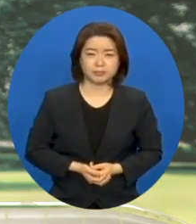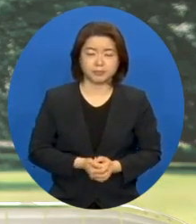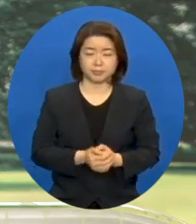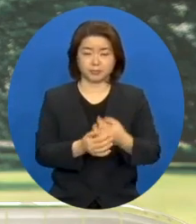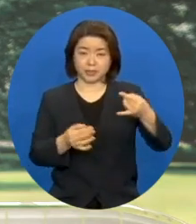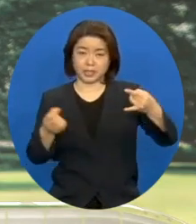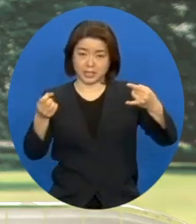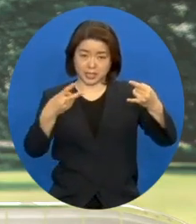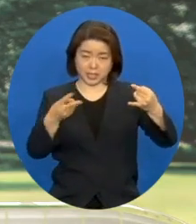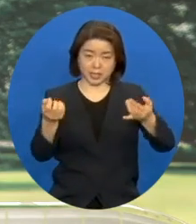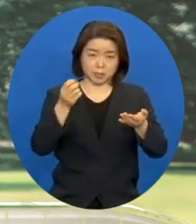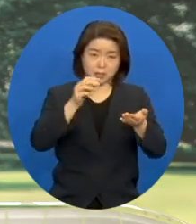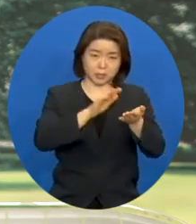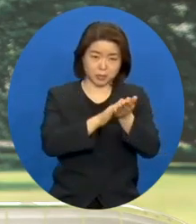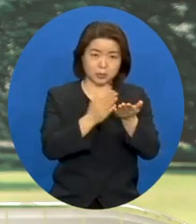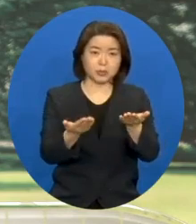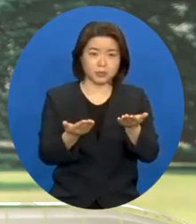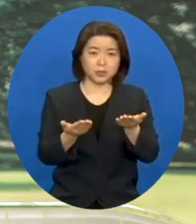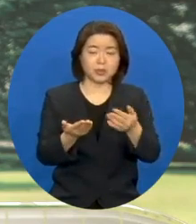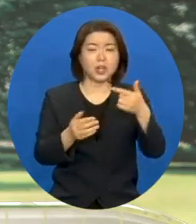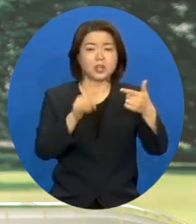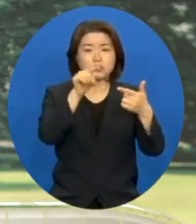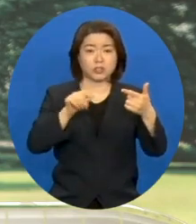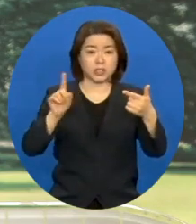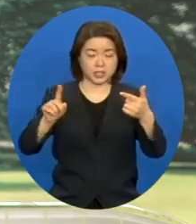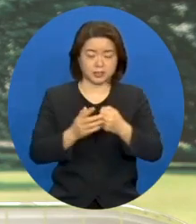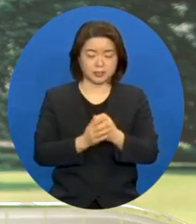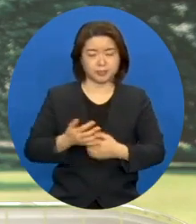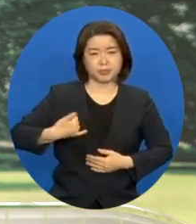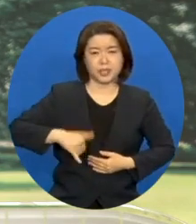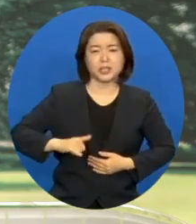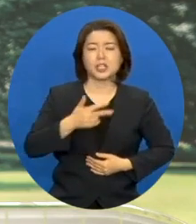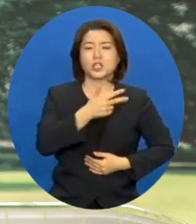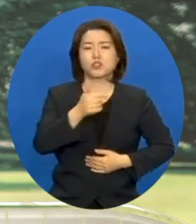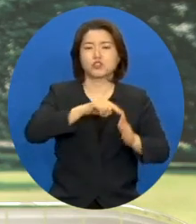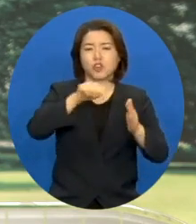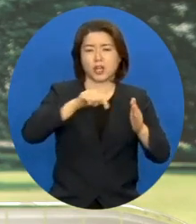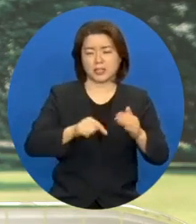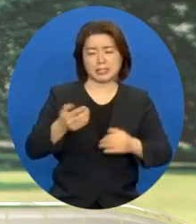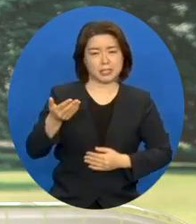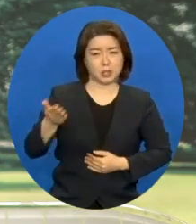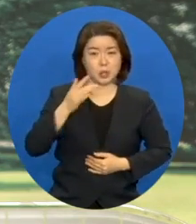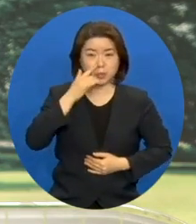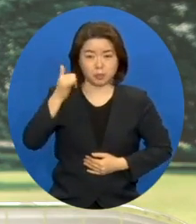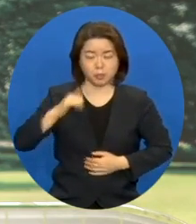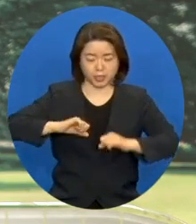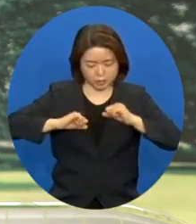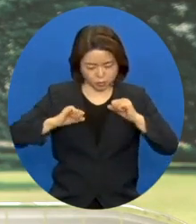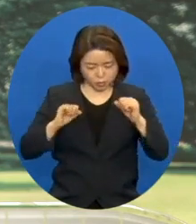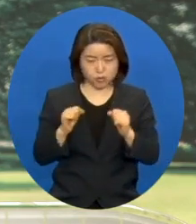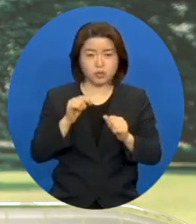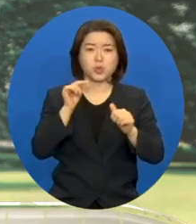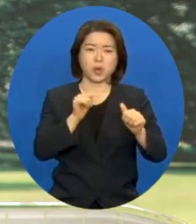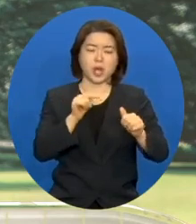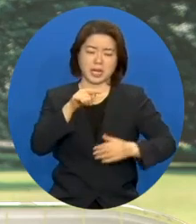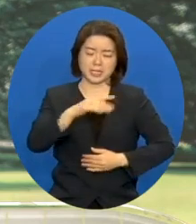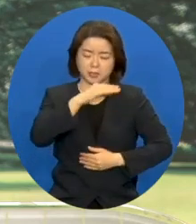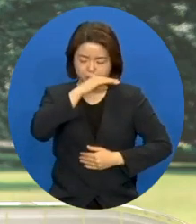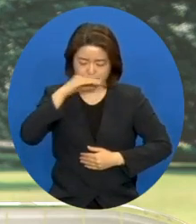에베소서 6장 1절에 자녀들아 주 안에서 너희 부모에게 순종하라, 이것이